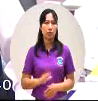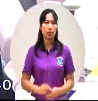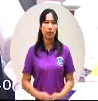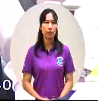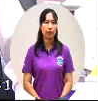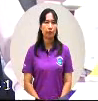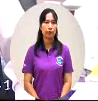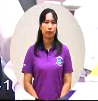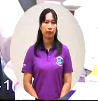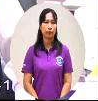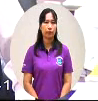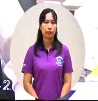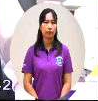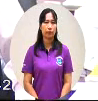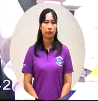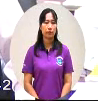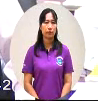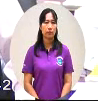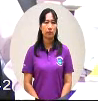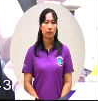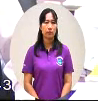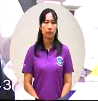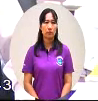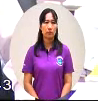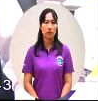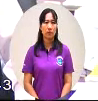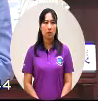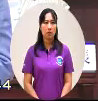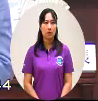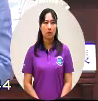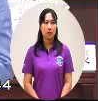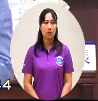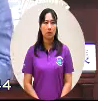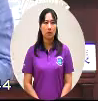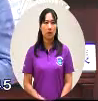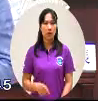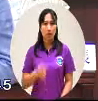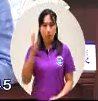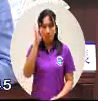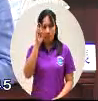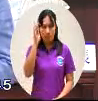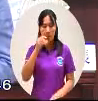对对对，我们去查过了，所以这个部分我会再跟议员说明。